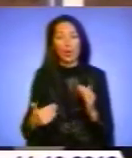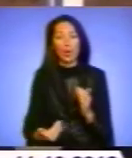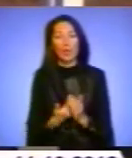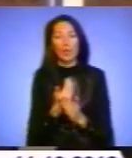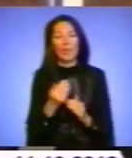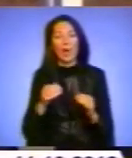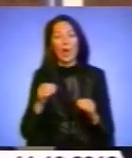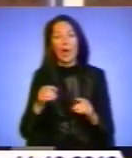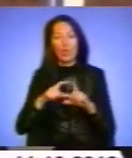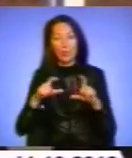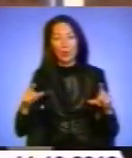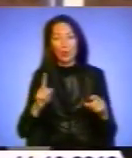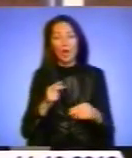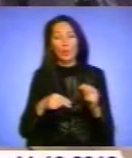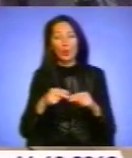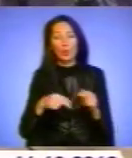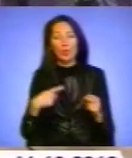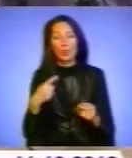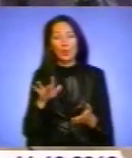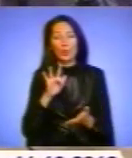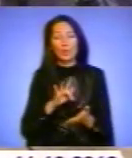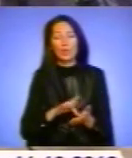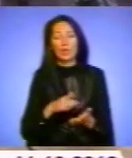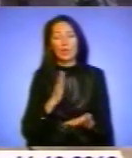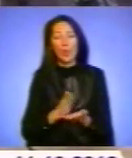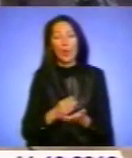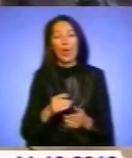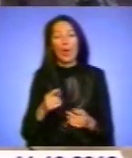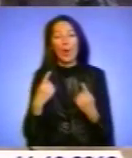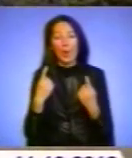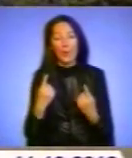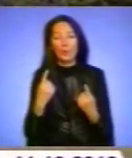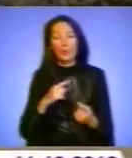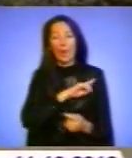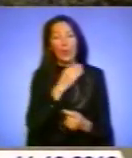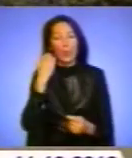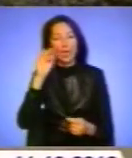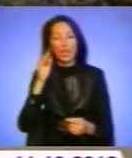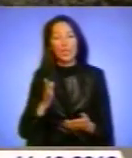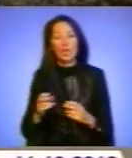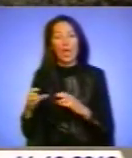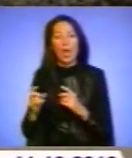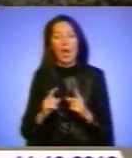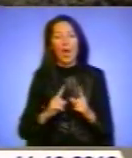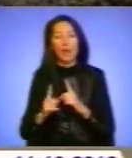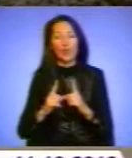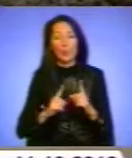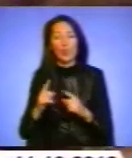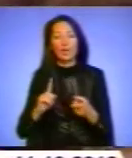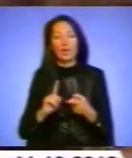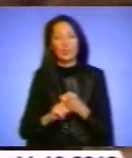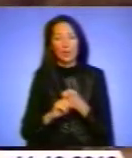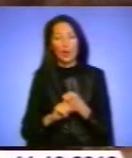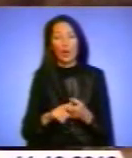яка спроводиться в обласному центрі, має суттєво поліпшити автомобільне сполучення міста. Президент також сподівається, що незабаром Україна